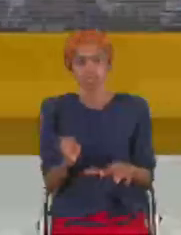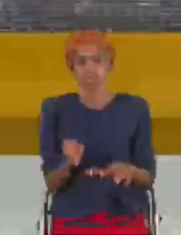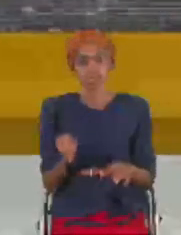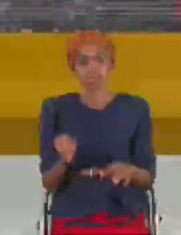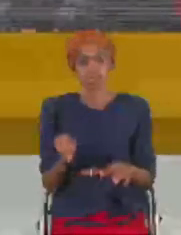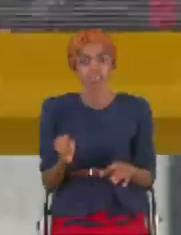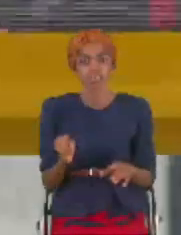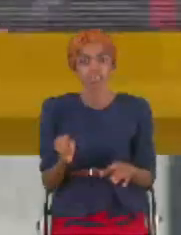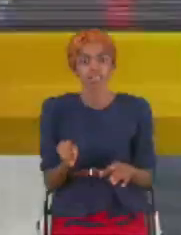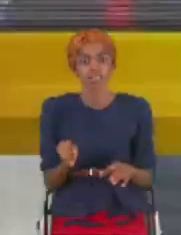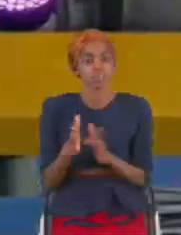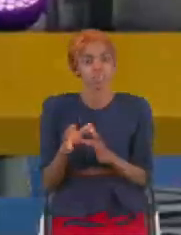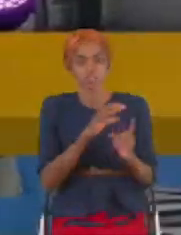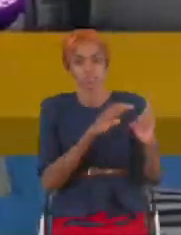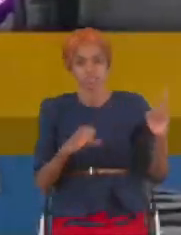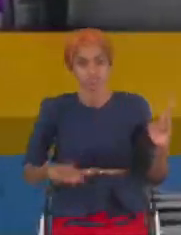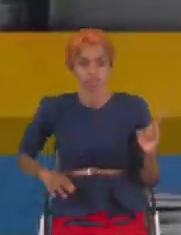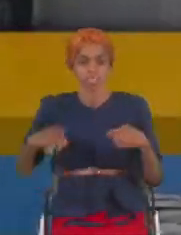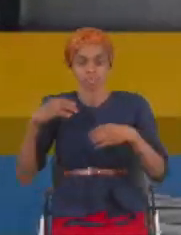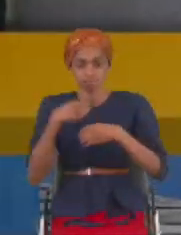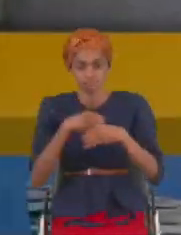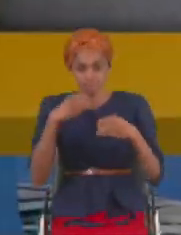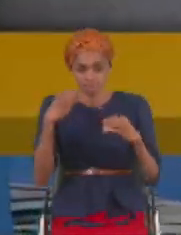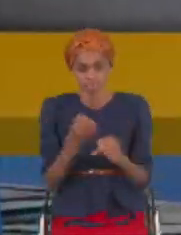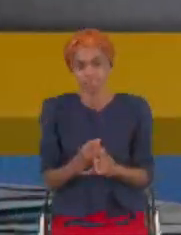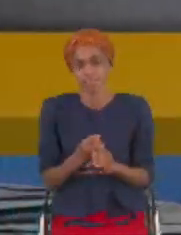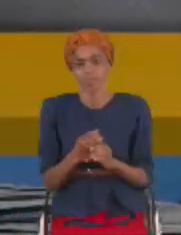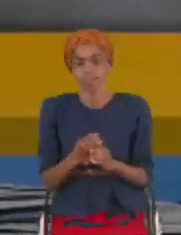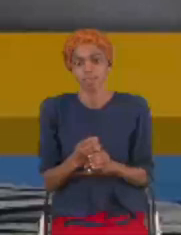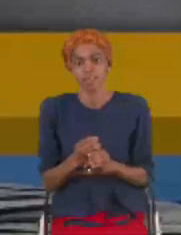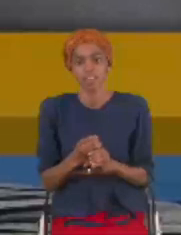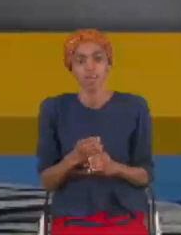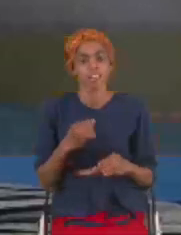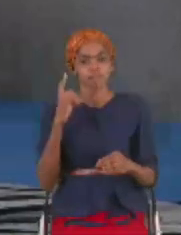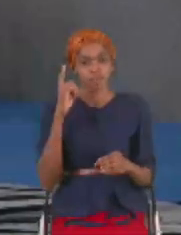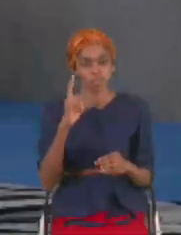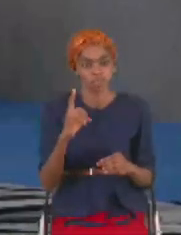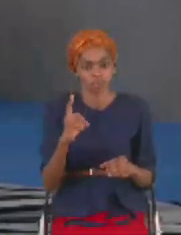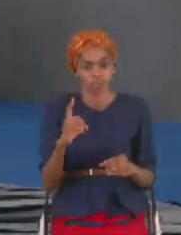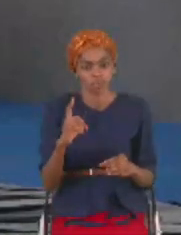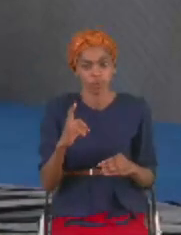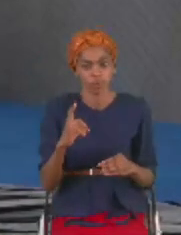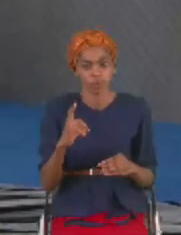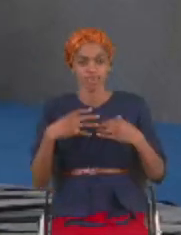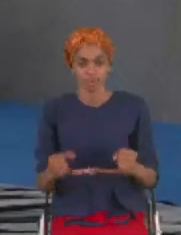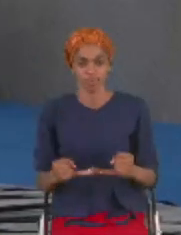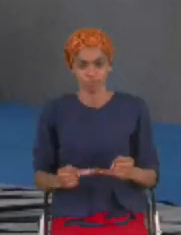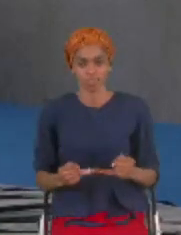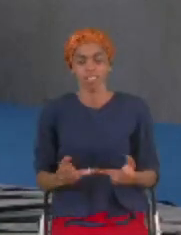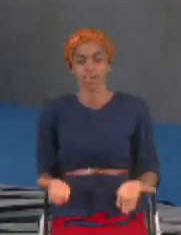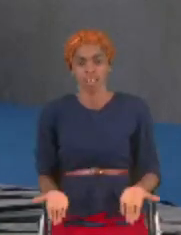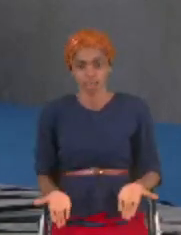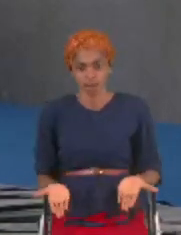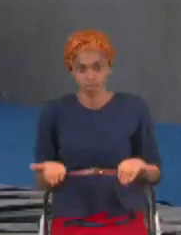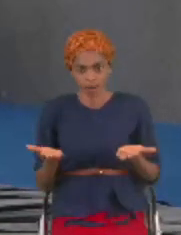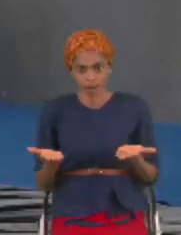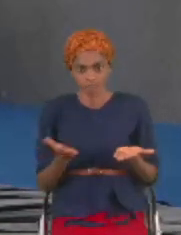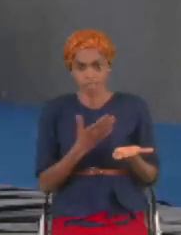guérir passer le mot jésus était guéri lève-toi